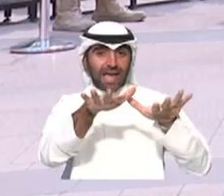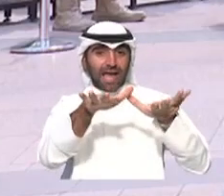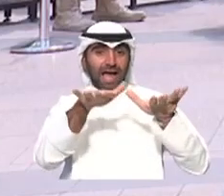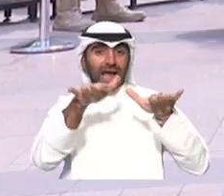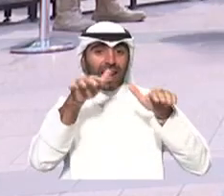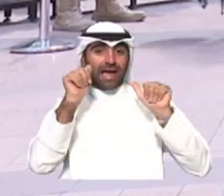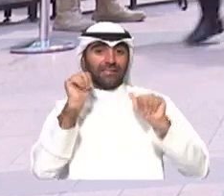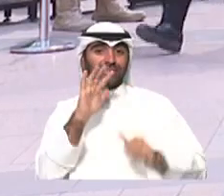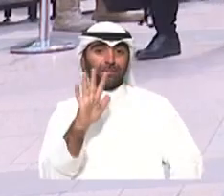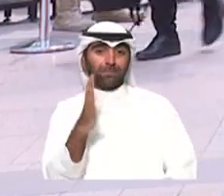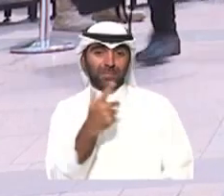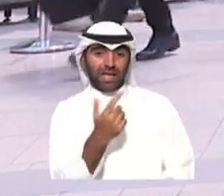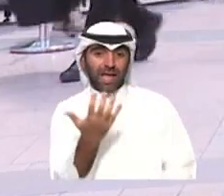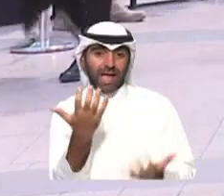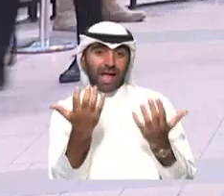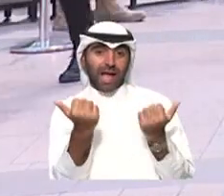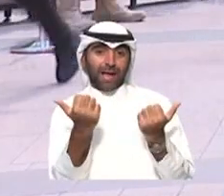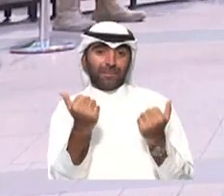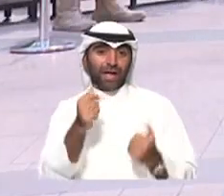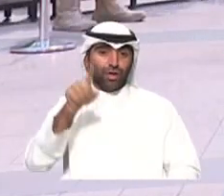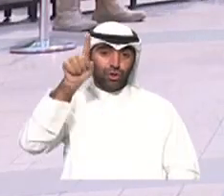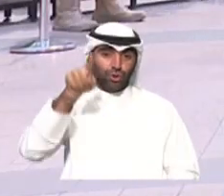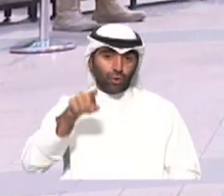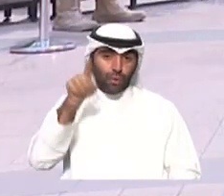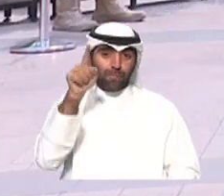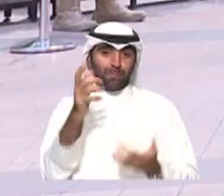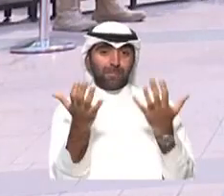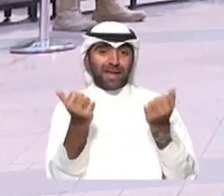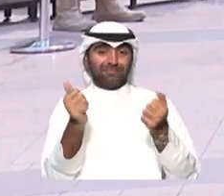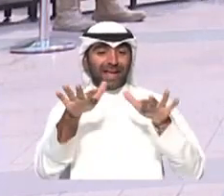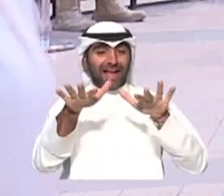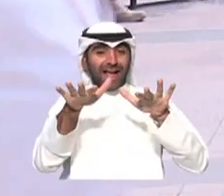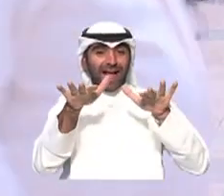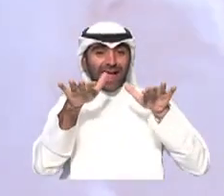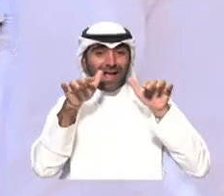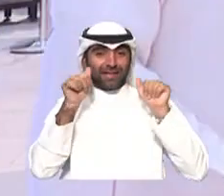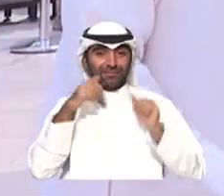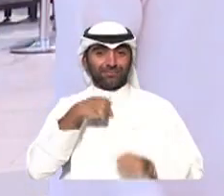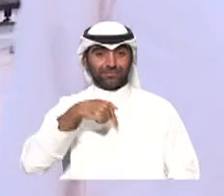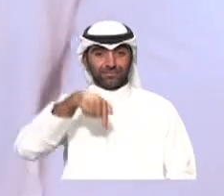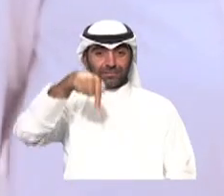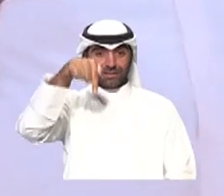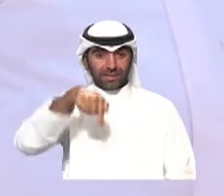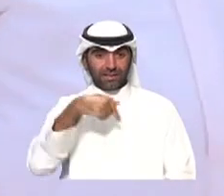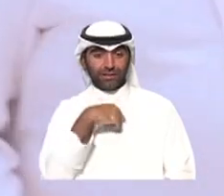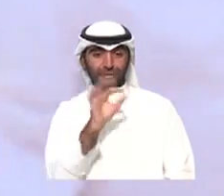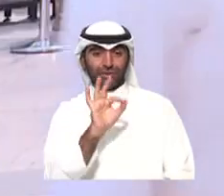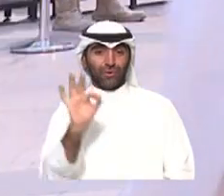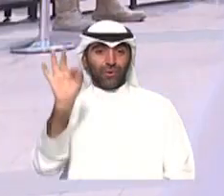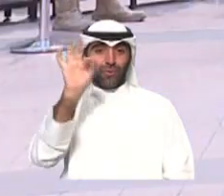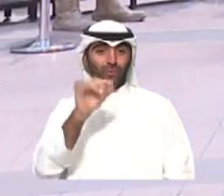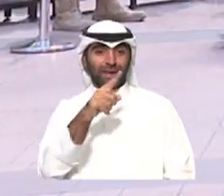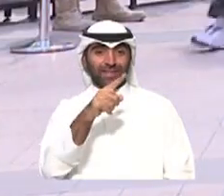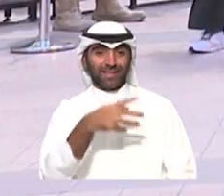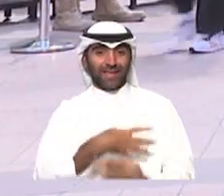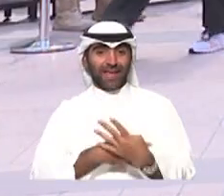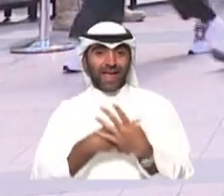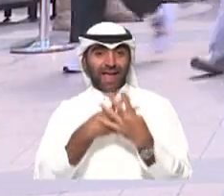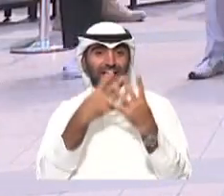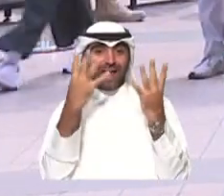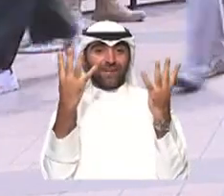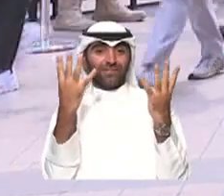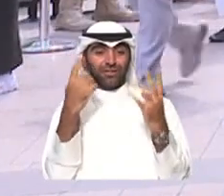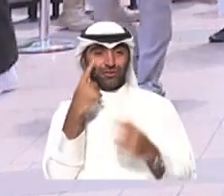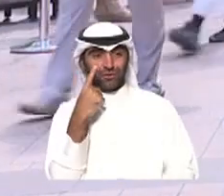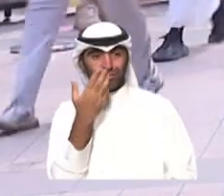4 أيام يأتي تزامنا مع إعلان هيئة الإدارة والقوى البشرية فرع تجنيد المتطوعين فتح باب